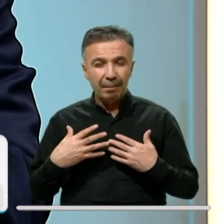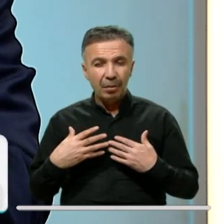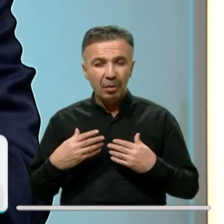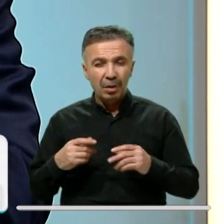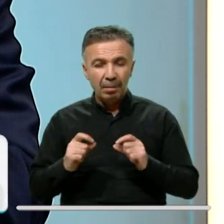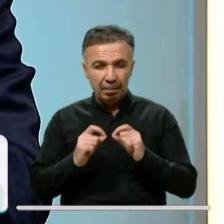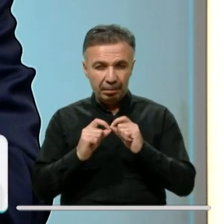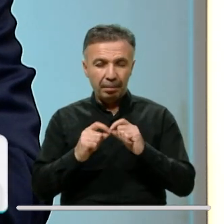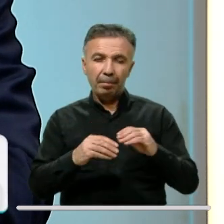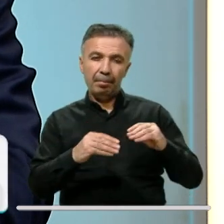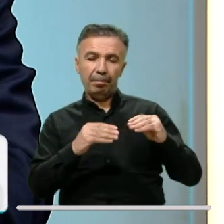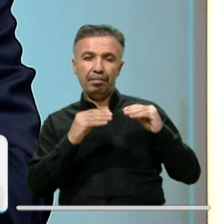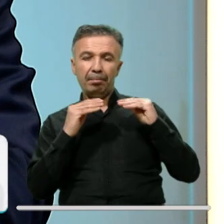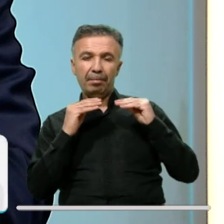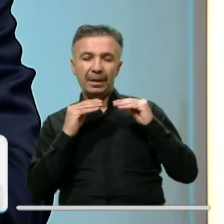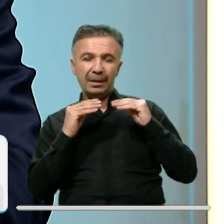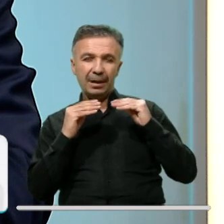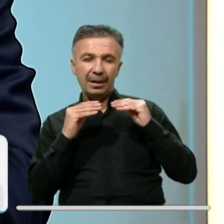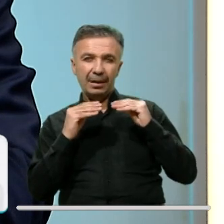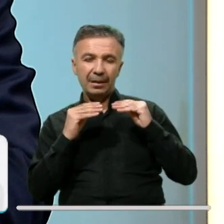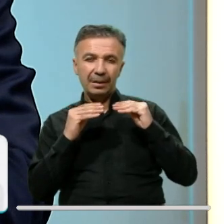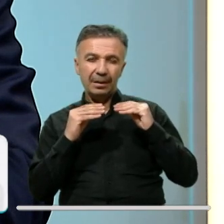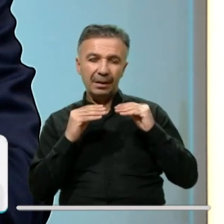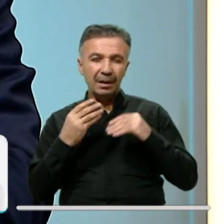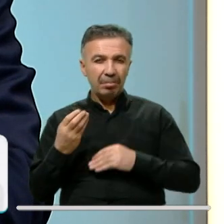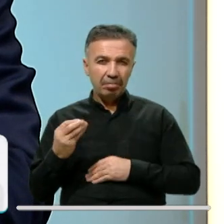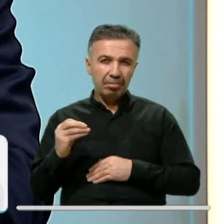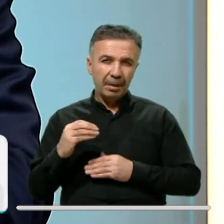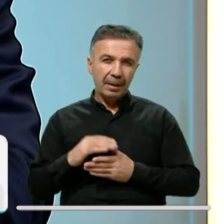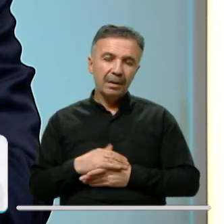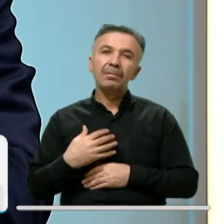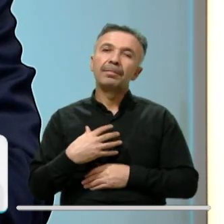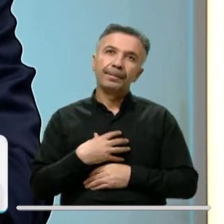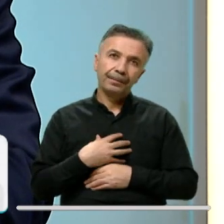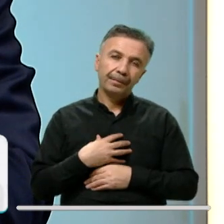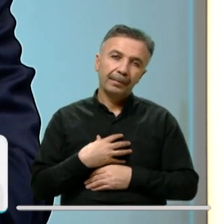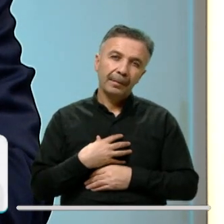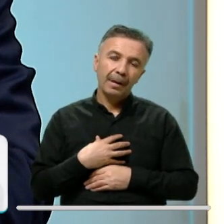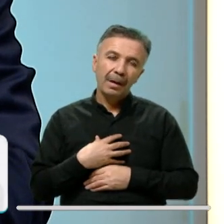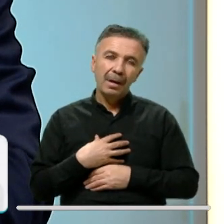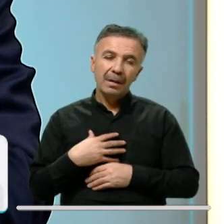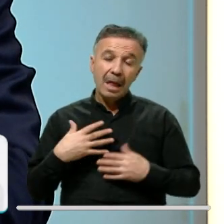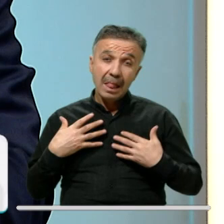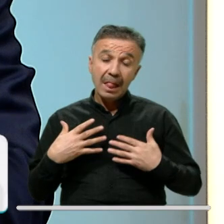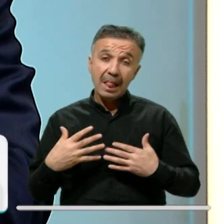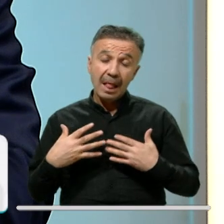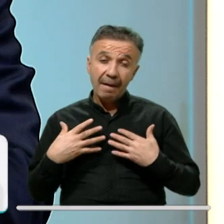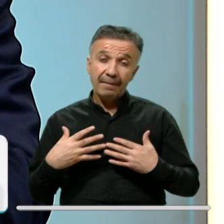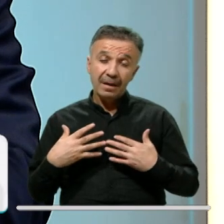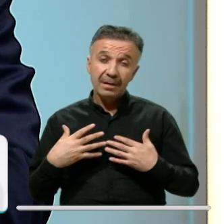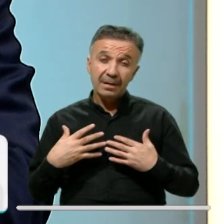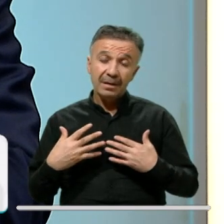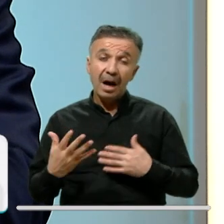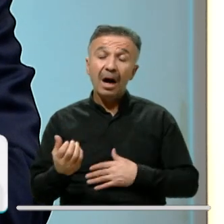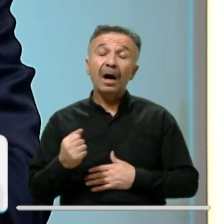veya şeydir. Yani İstifra bebek, eder mesela. Evet. Bebek mesela kendi solunumunu, nefesini alamaz